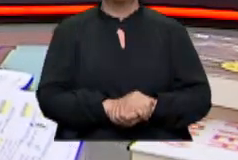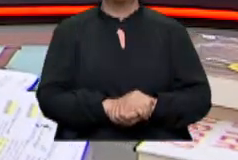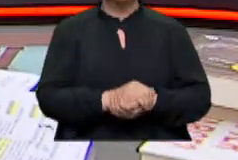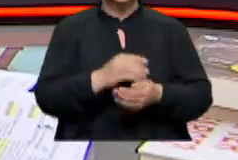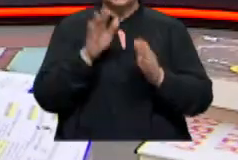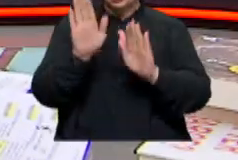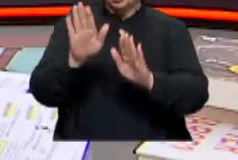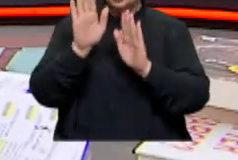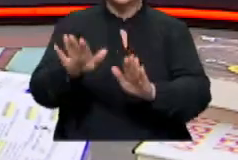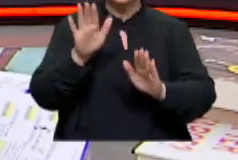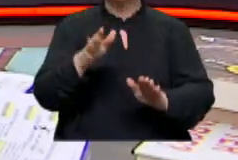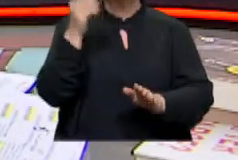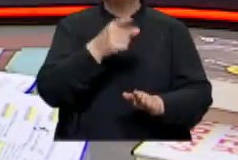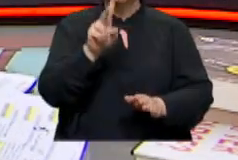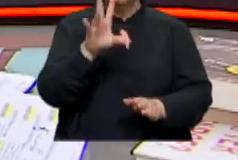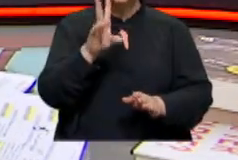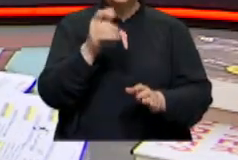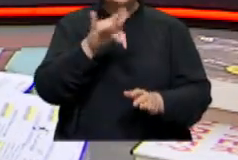Atıl iş gücü %25 civarında falan.